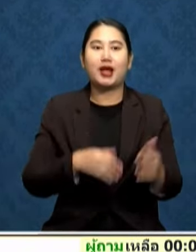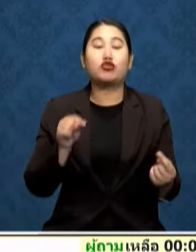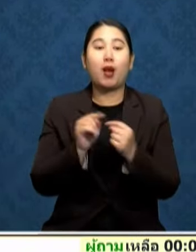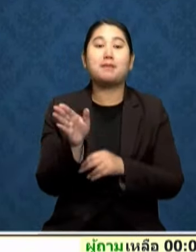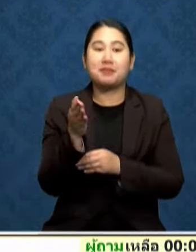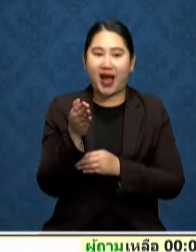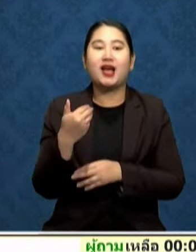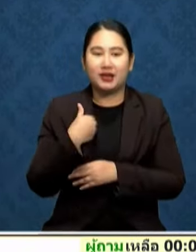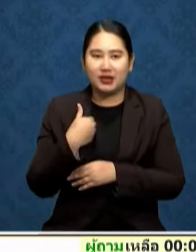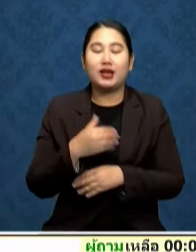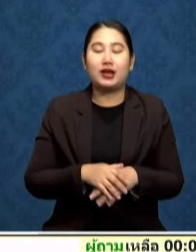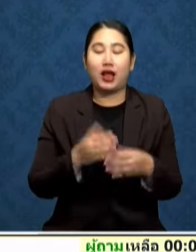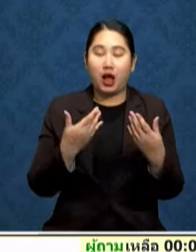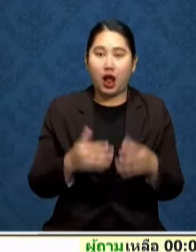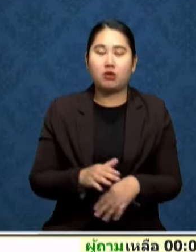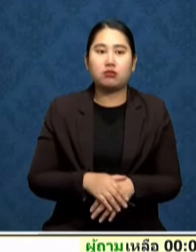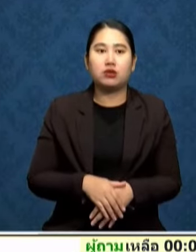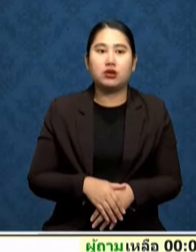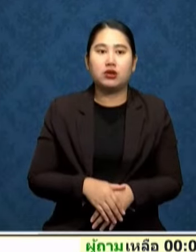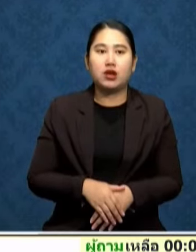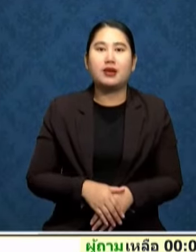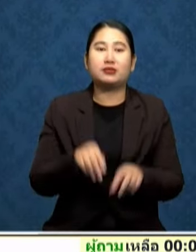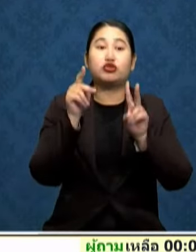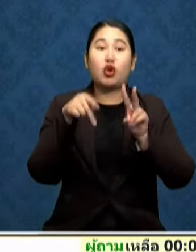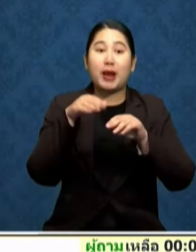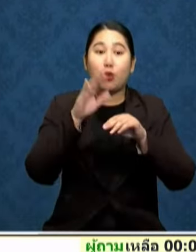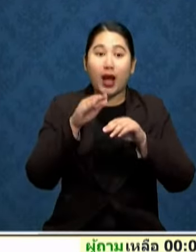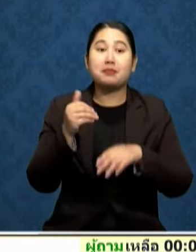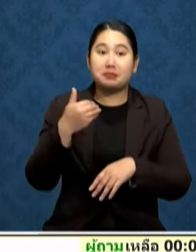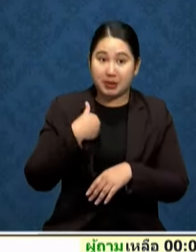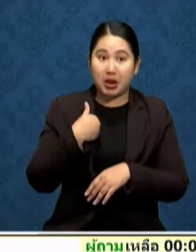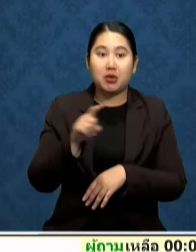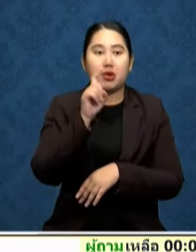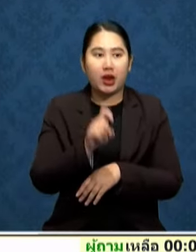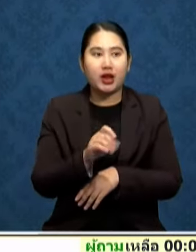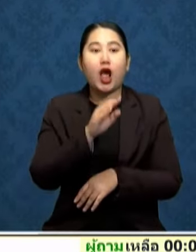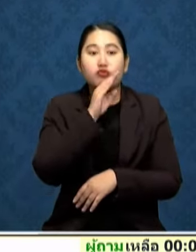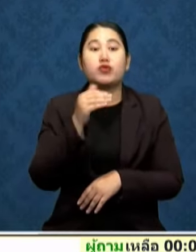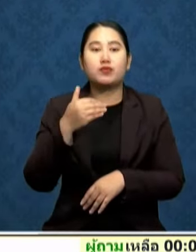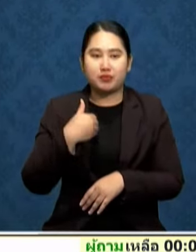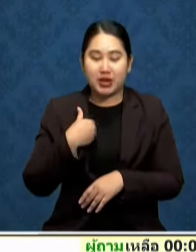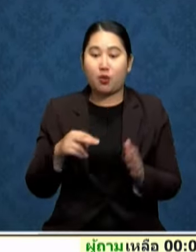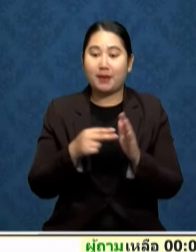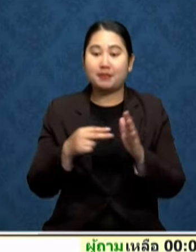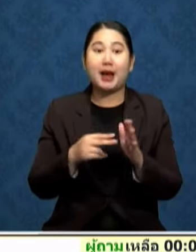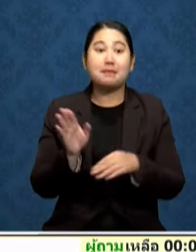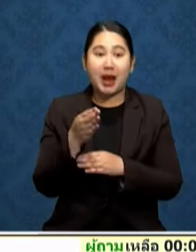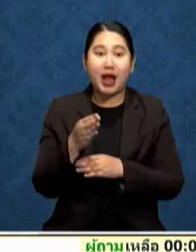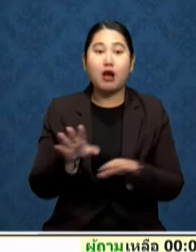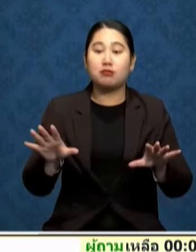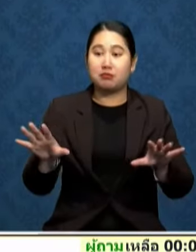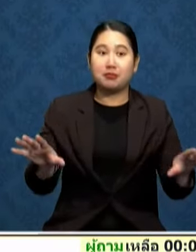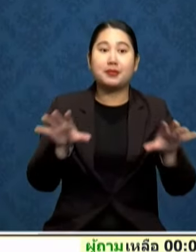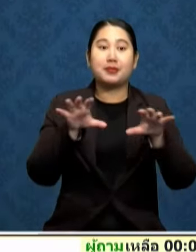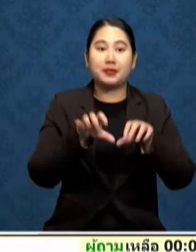ลาสายพันธุ์นี้และ DNA ต้นทาง 2,000 ตัวที่ว่าเนี่ยมีหรือเปล่าถ้ามีจับมาซ้อนกันและจะสาม